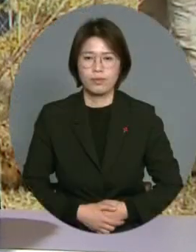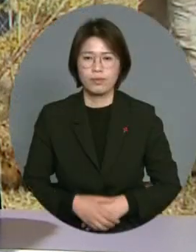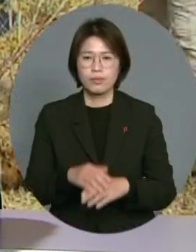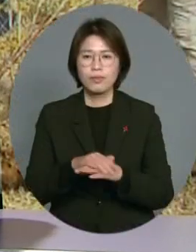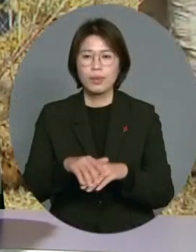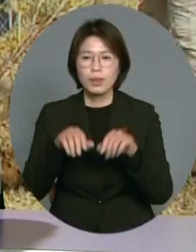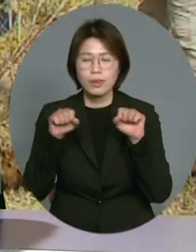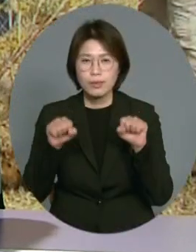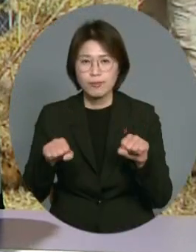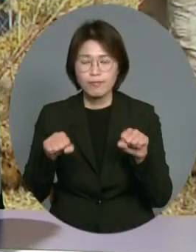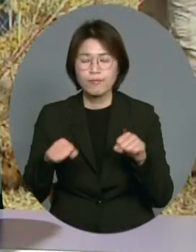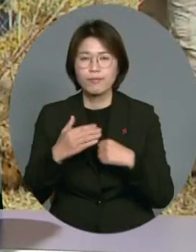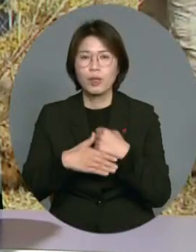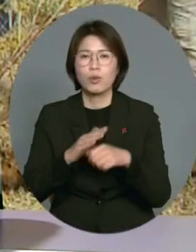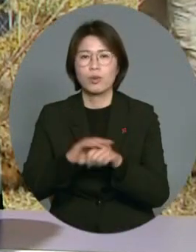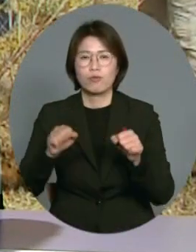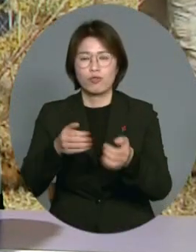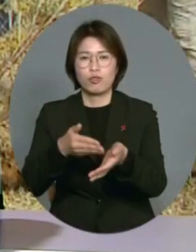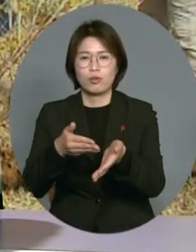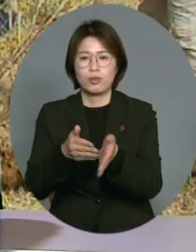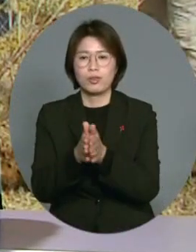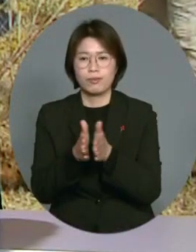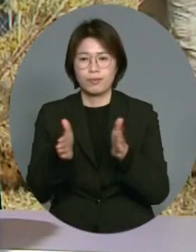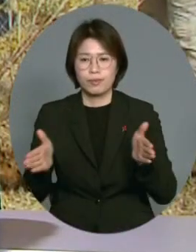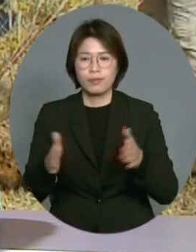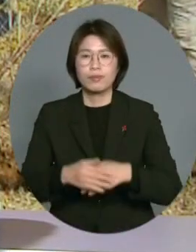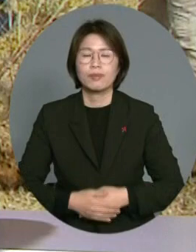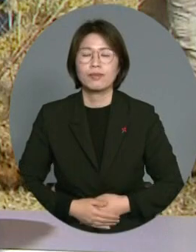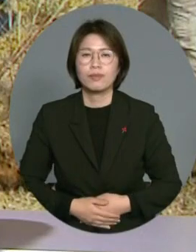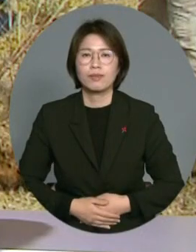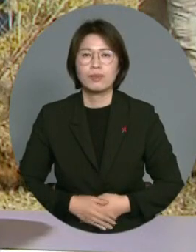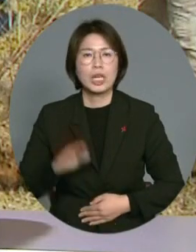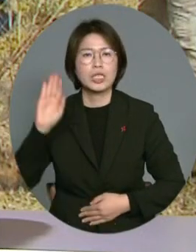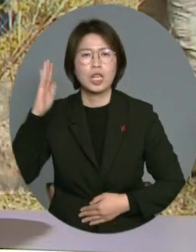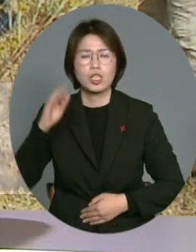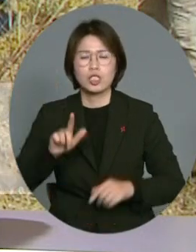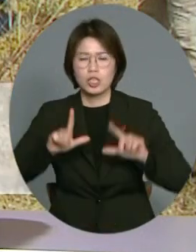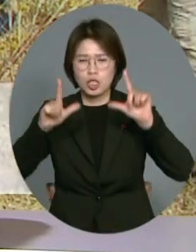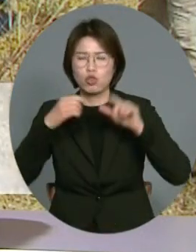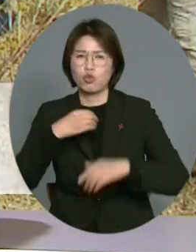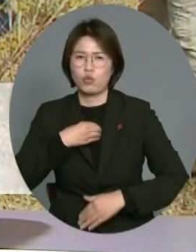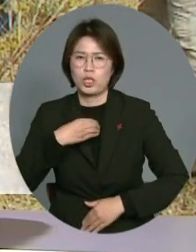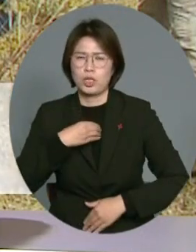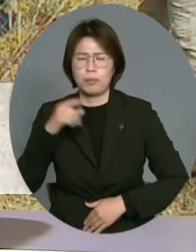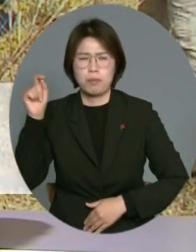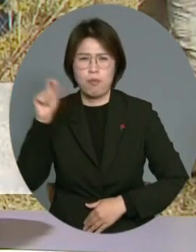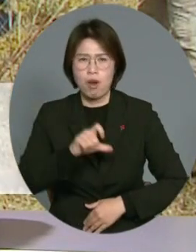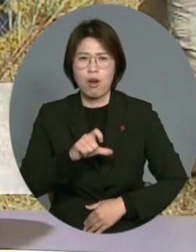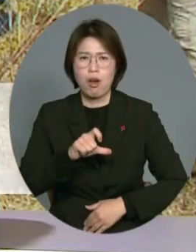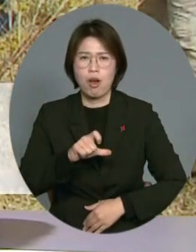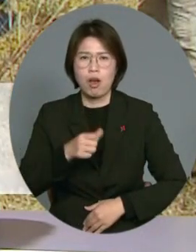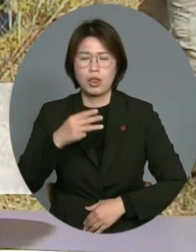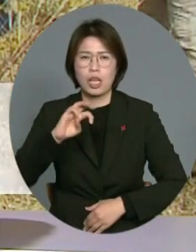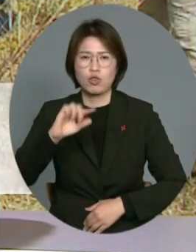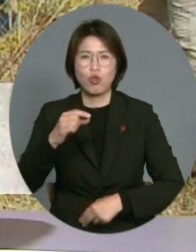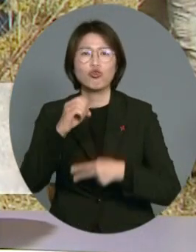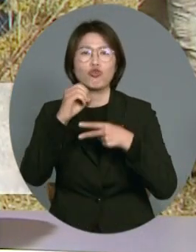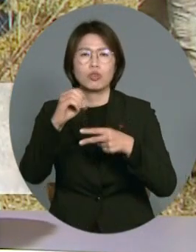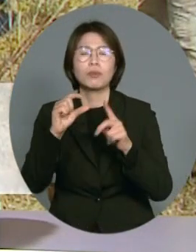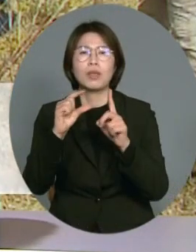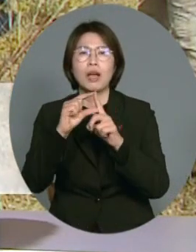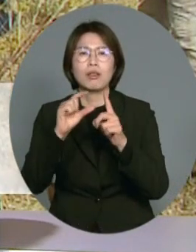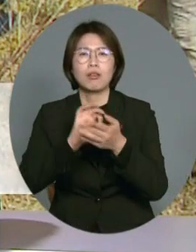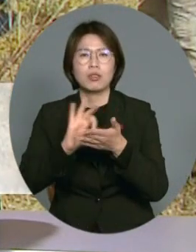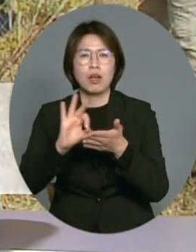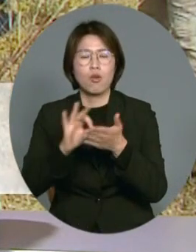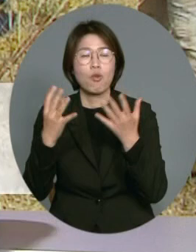여러분 안녕하십니까? 대구 경북 소식 전해드립니다. 최근 기후 위기가 가속하면서 탄소 중립이라는 용어가